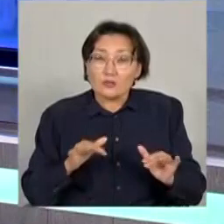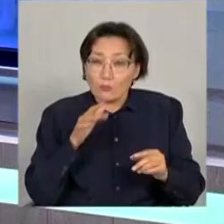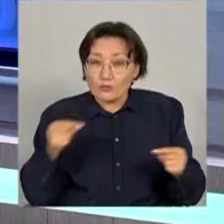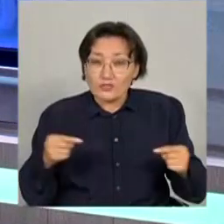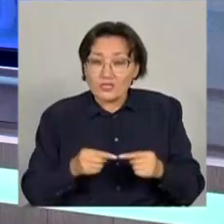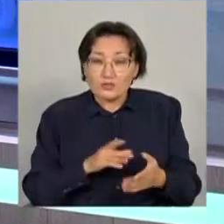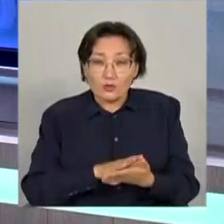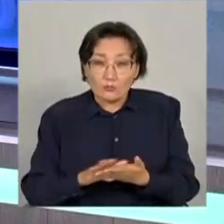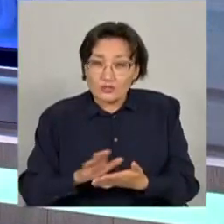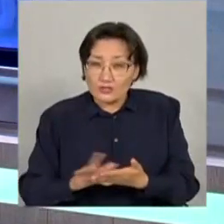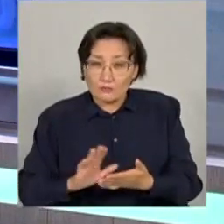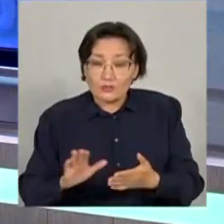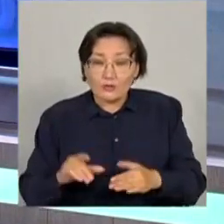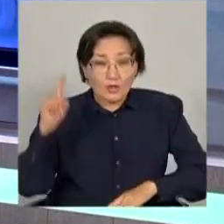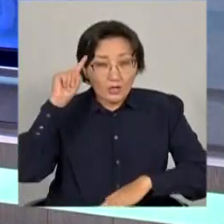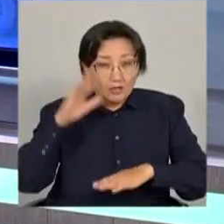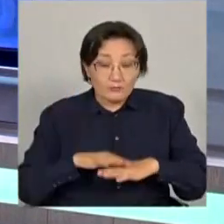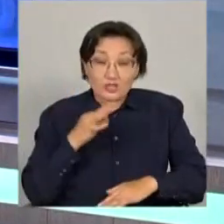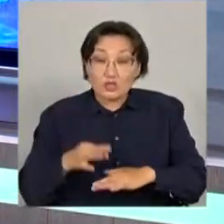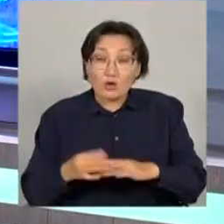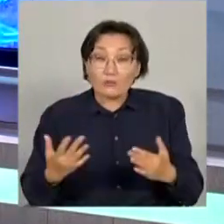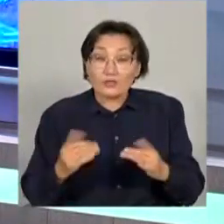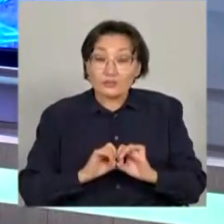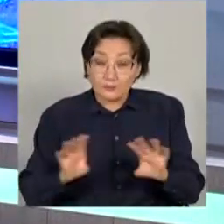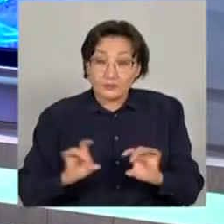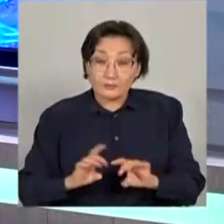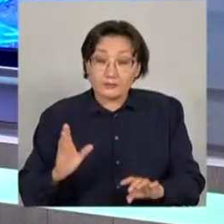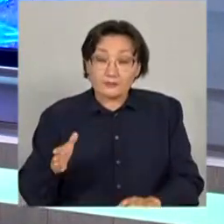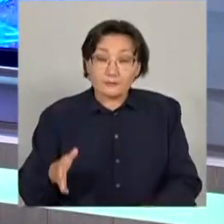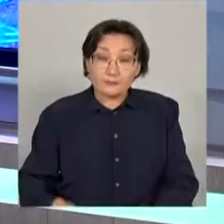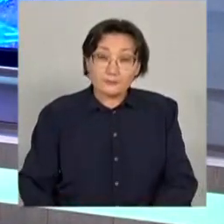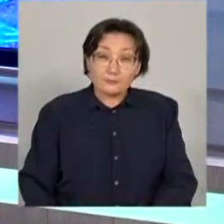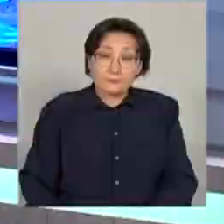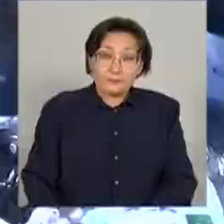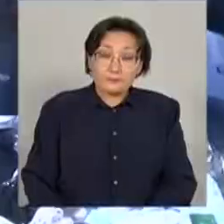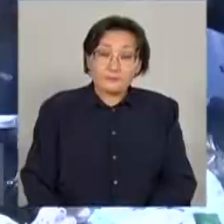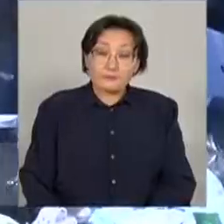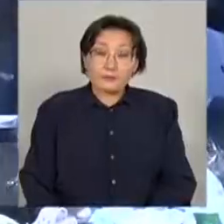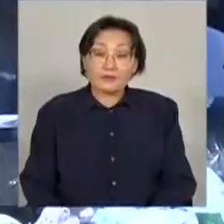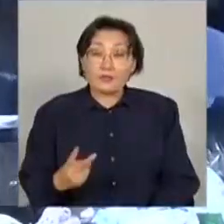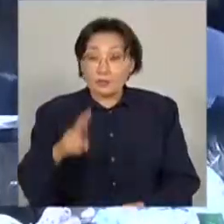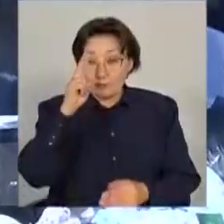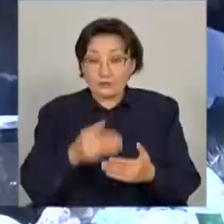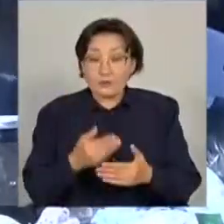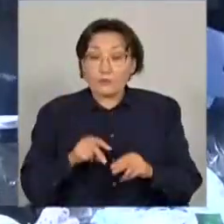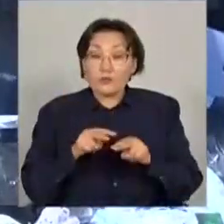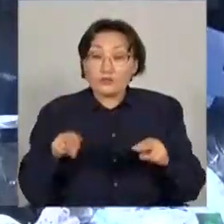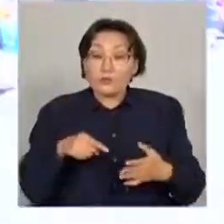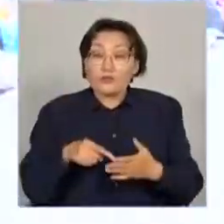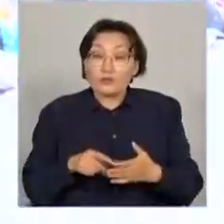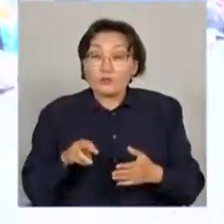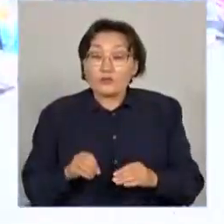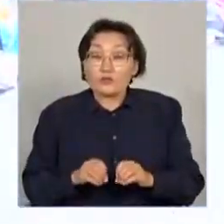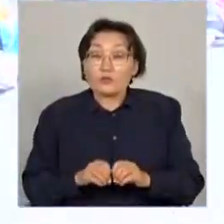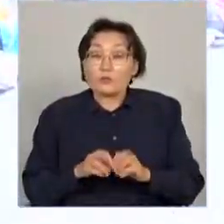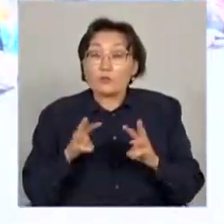кезінде тындырмайды? Бұған жергілікті әкімдік не дейді? Өңірдегі тілші жалғастырады. Екі ай бұрын Петропавлда қоқыс шығару